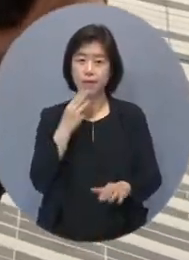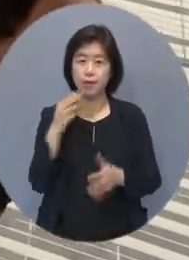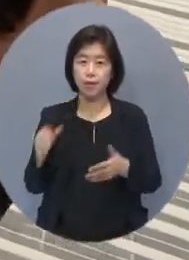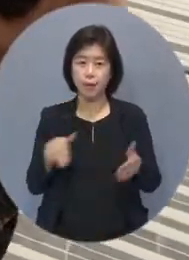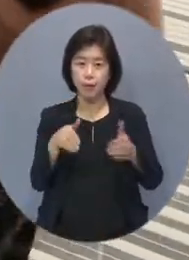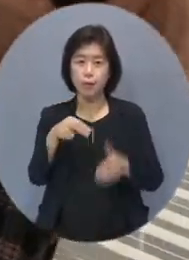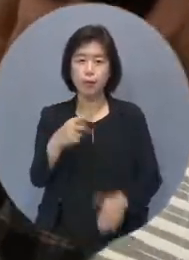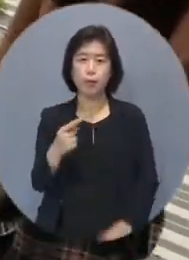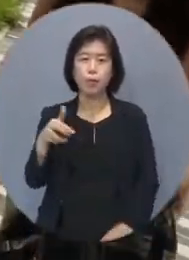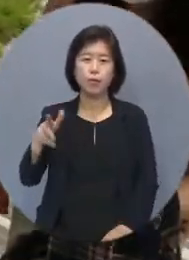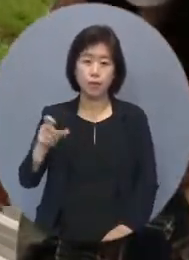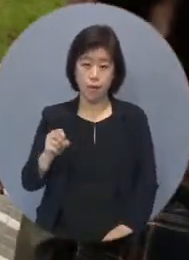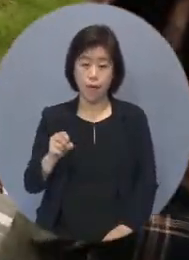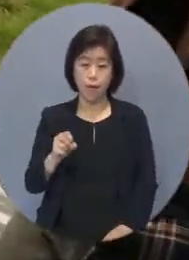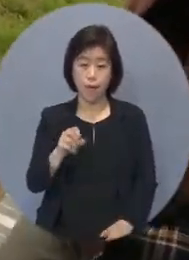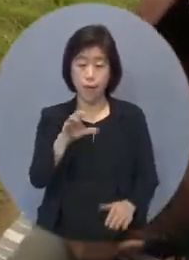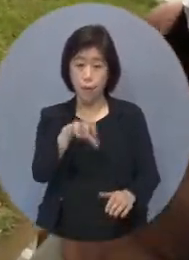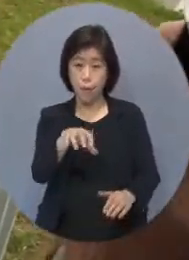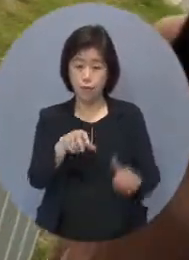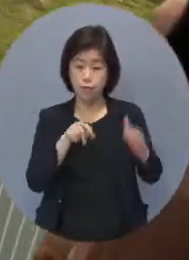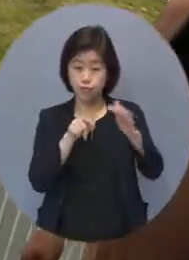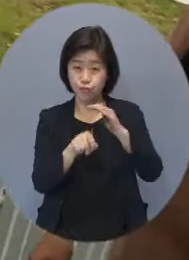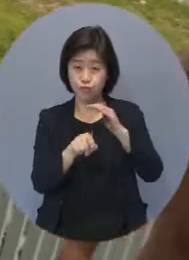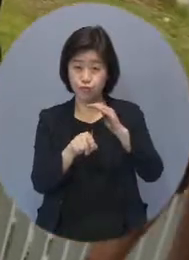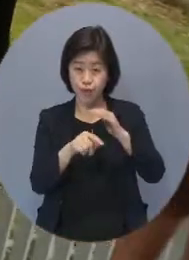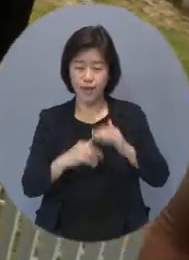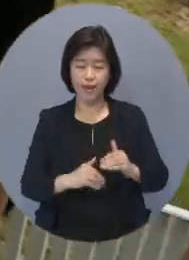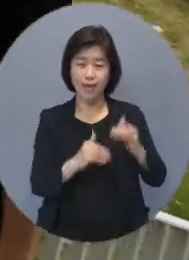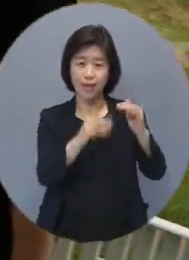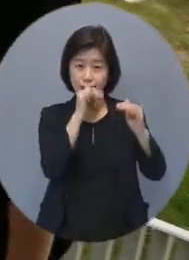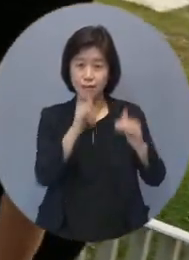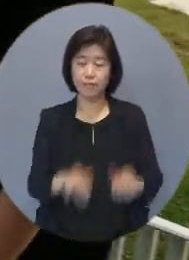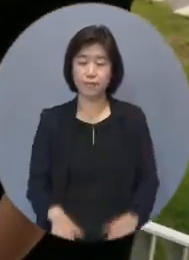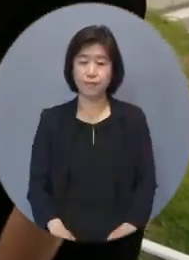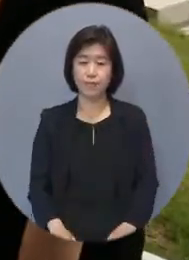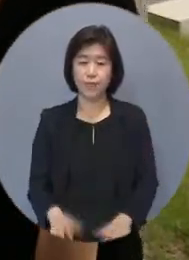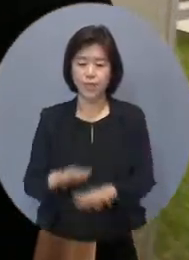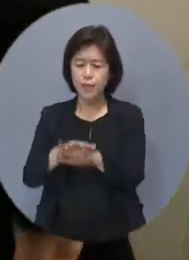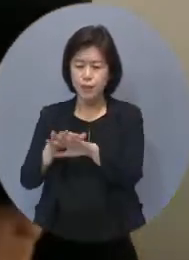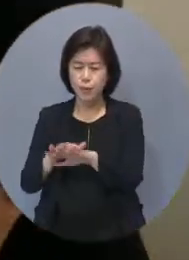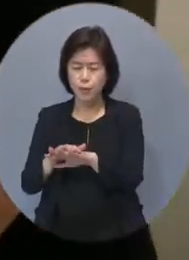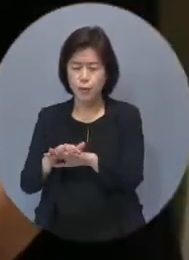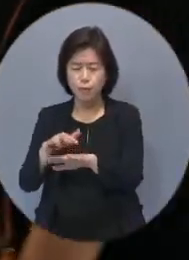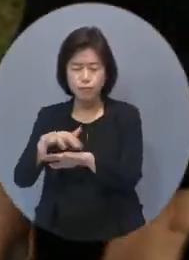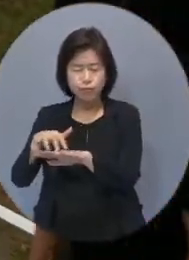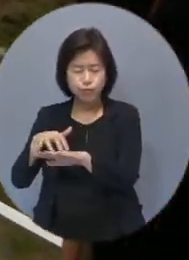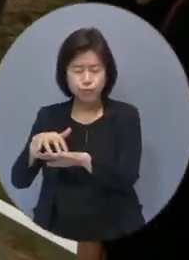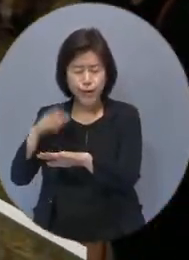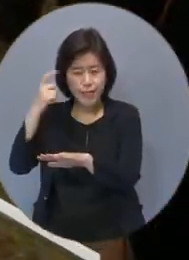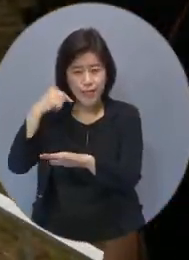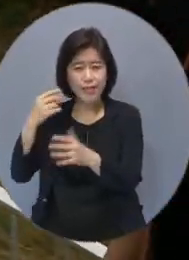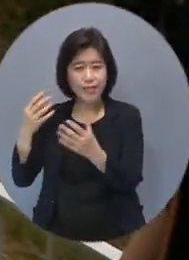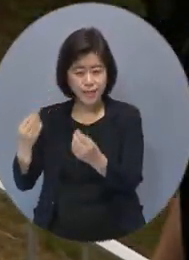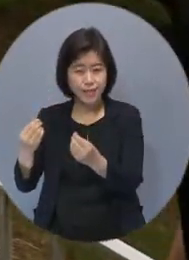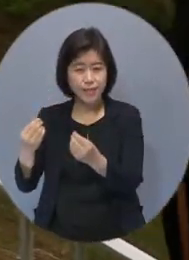들어가는 계단 앞. 지도에서 봤듯 윤서는 이 계단을 잘 오를 수 있을까요?